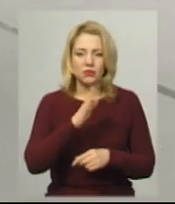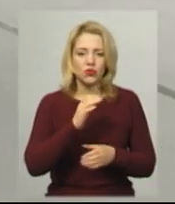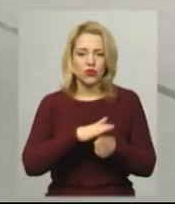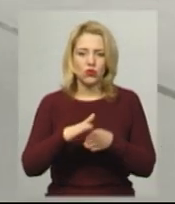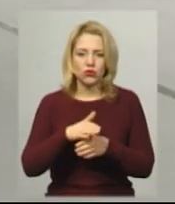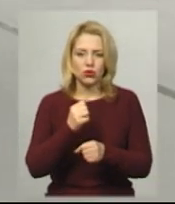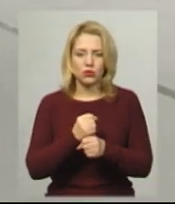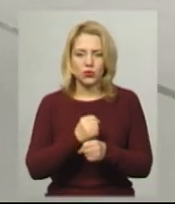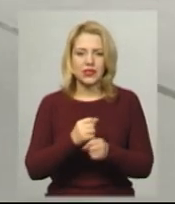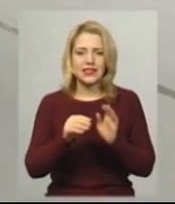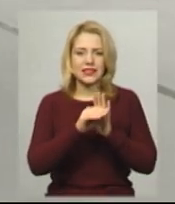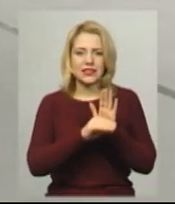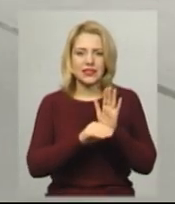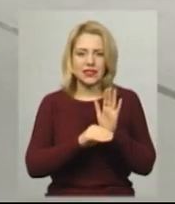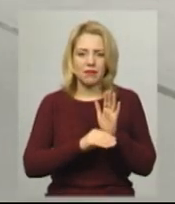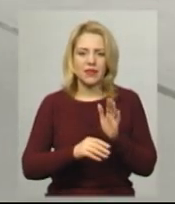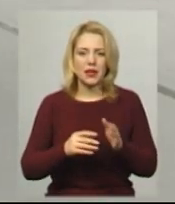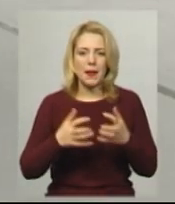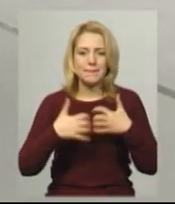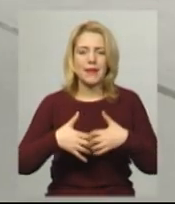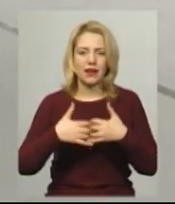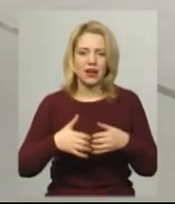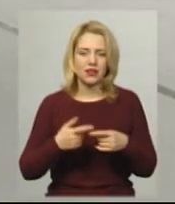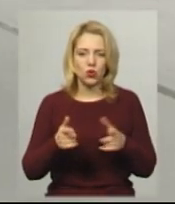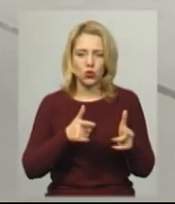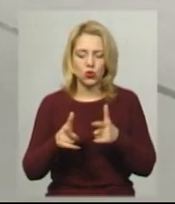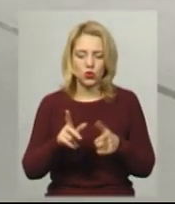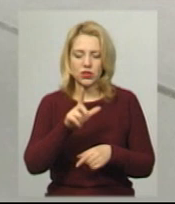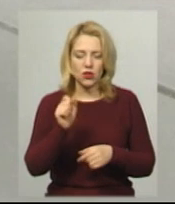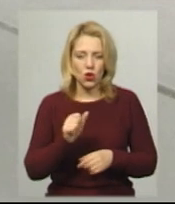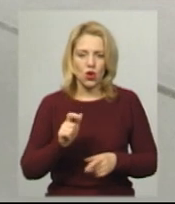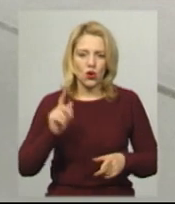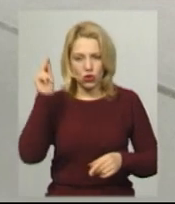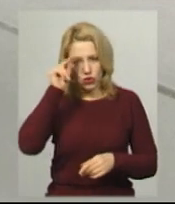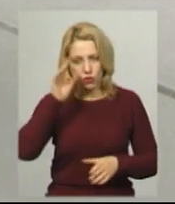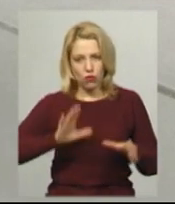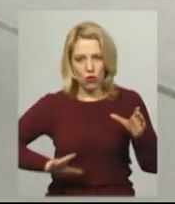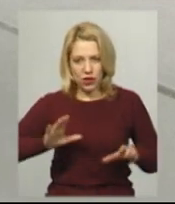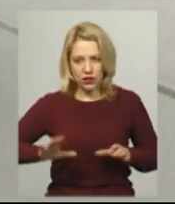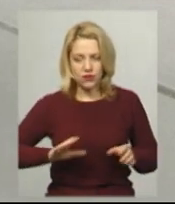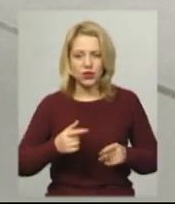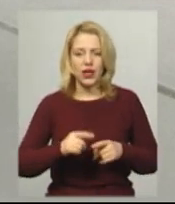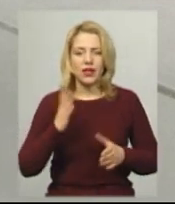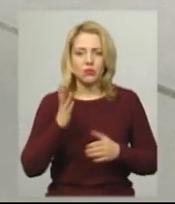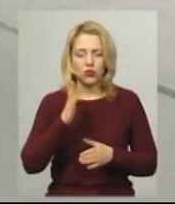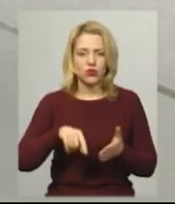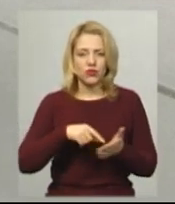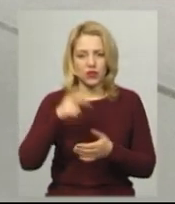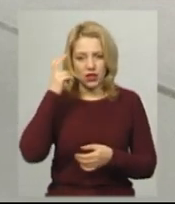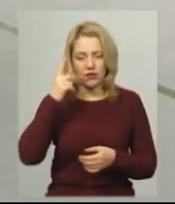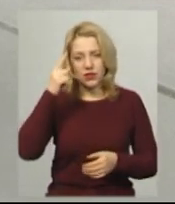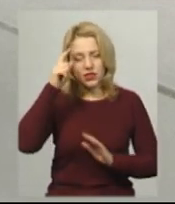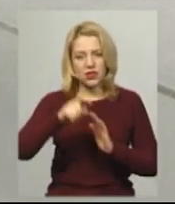роботу системного механіка. Нині він готується до зборів та тренінгів, які пройдуть у Києві. Чоловік додає, про конкурс дізнався